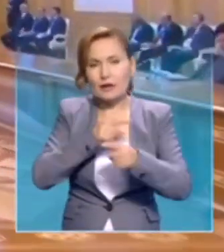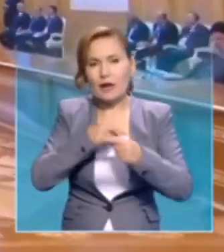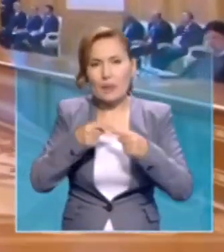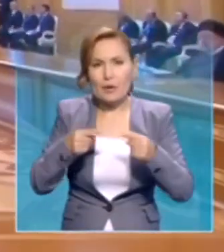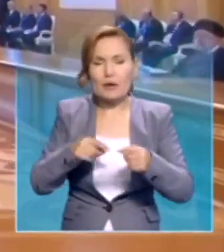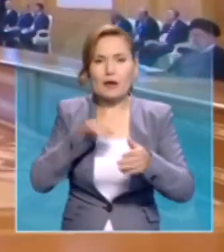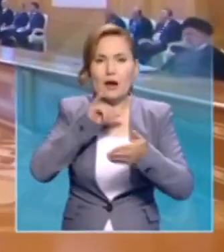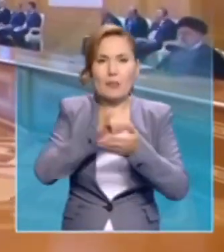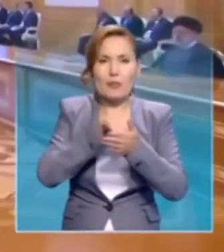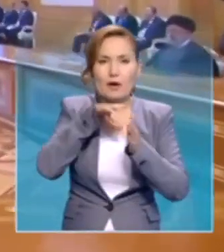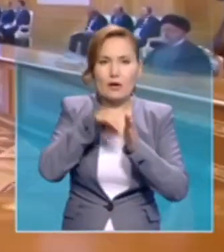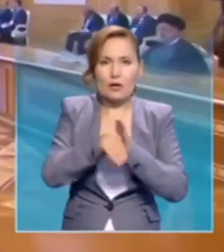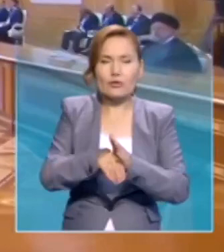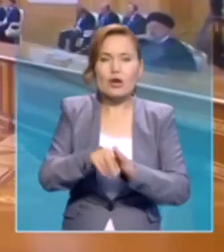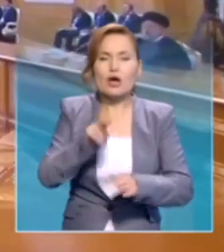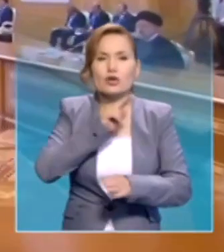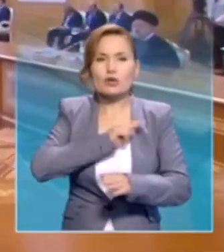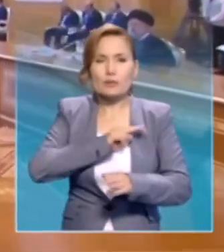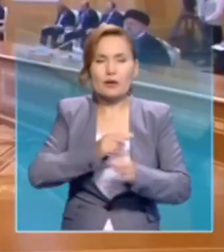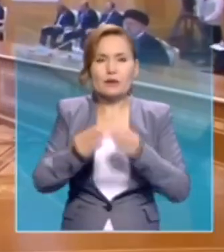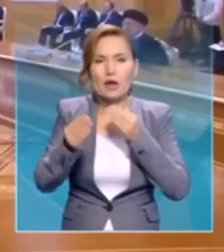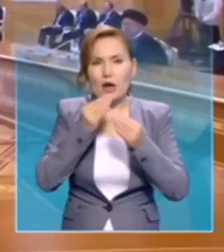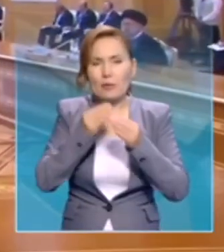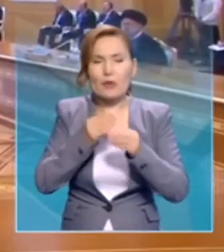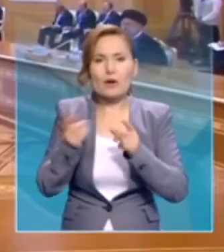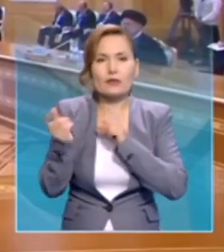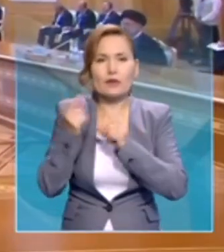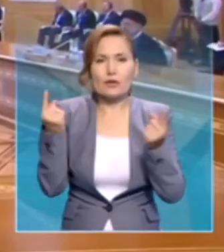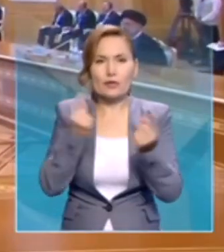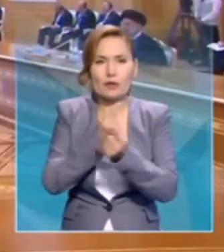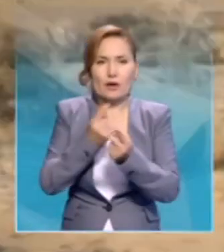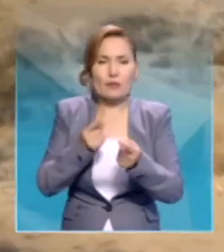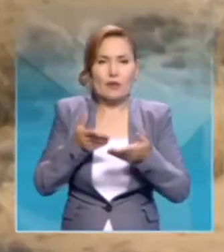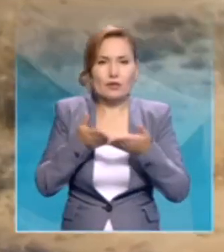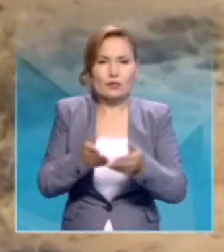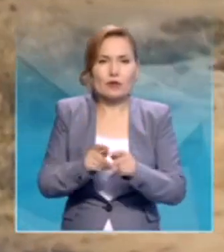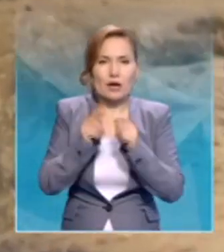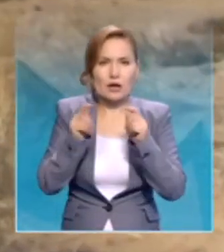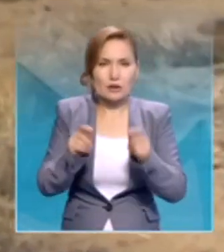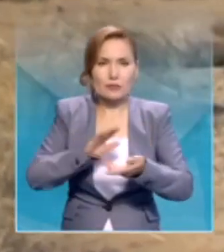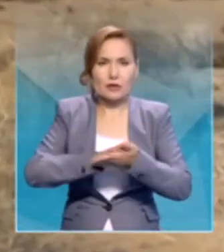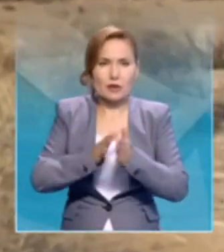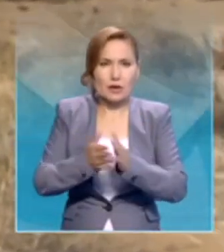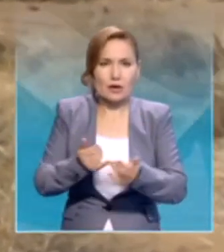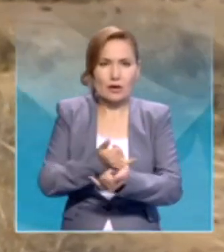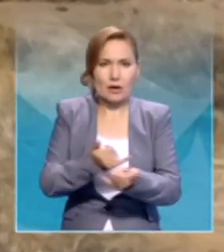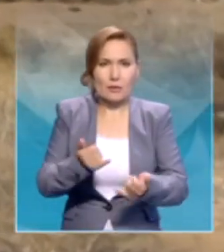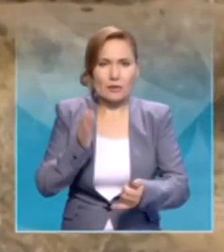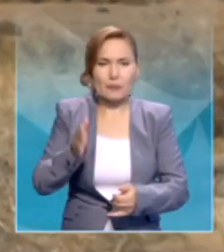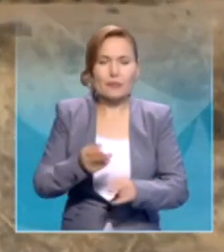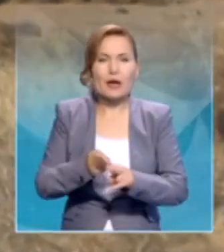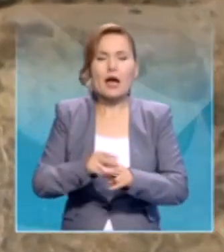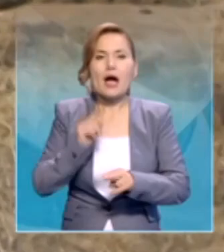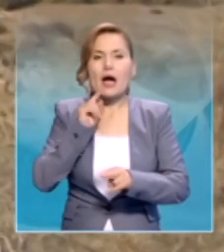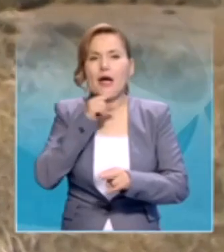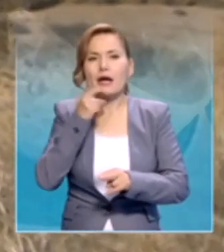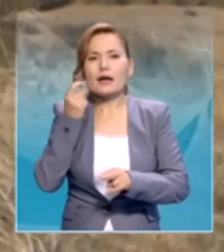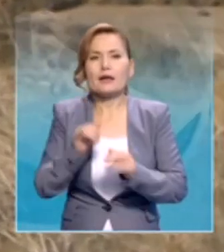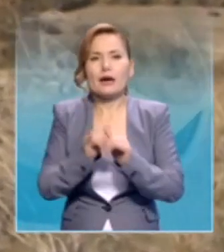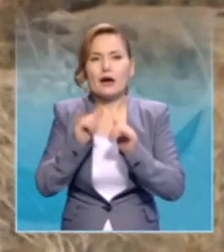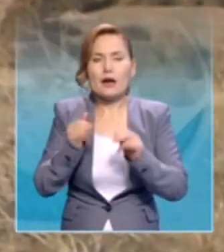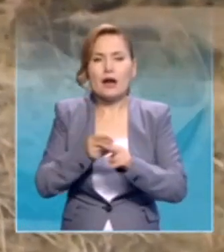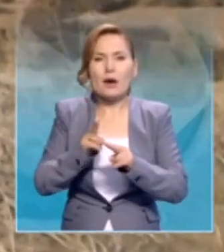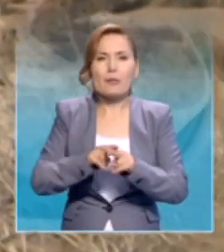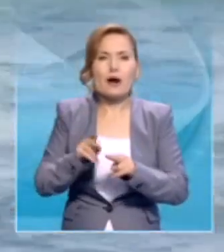жұмыс істейтін қоймалар болады. Әрі азық-түлік тауарын сатуға жағдай жасалады. Экономиканы еселеумен қатар көк